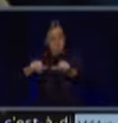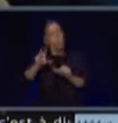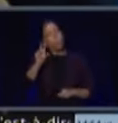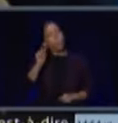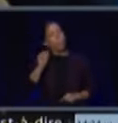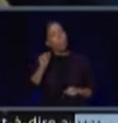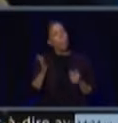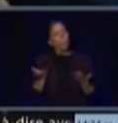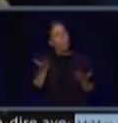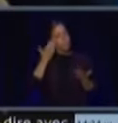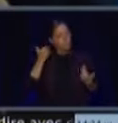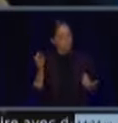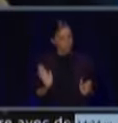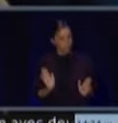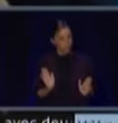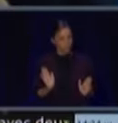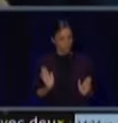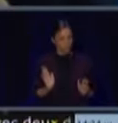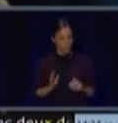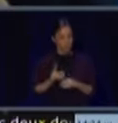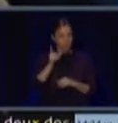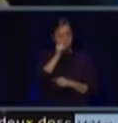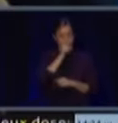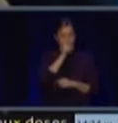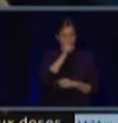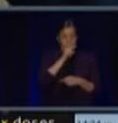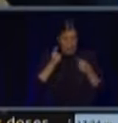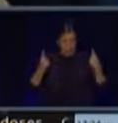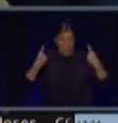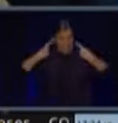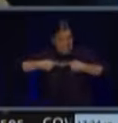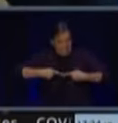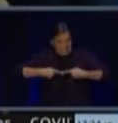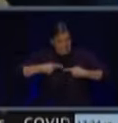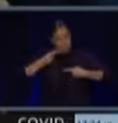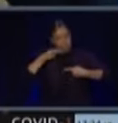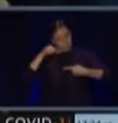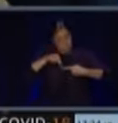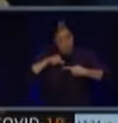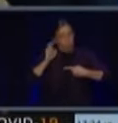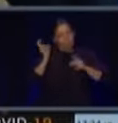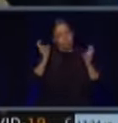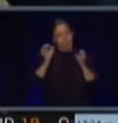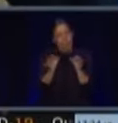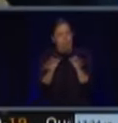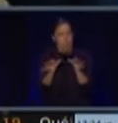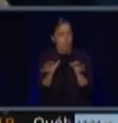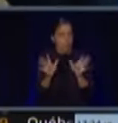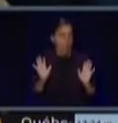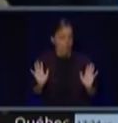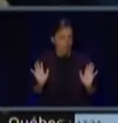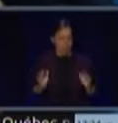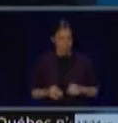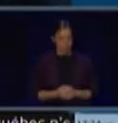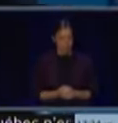terme, ça n'a jamais donné de succès. C'est des mesures qui doivent être temporaires. D'accord. M. Legault, sur un autre sujet, si vous